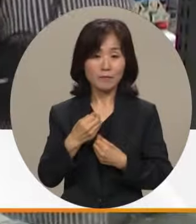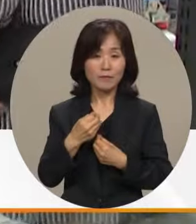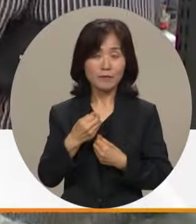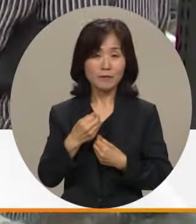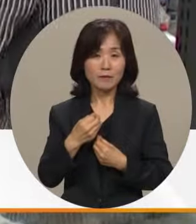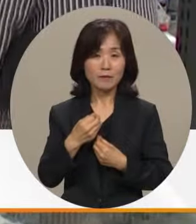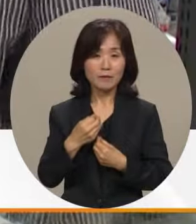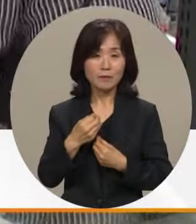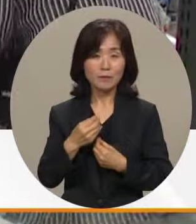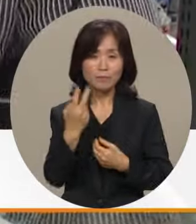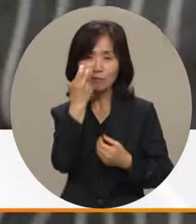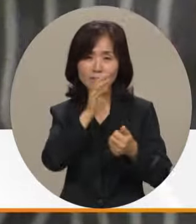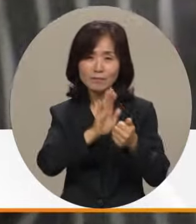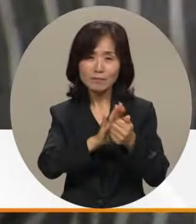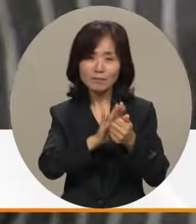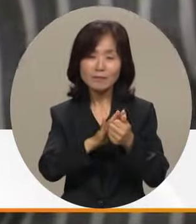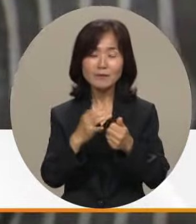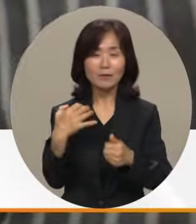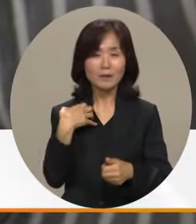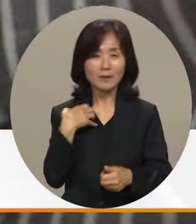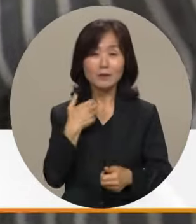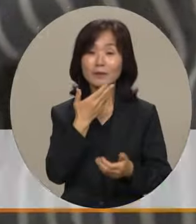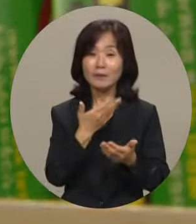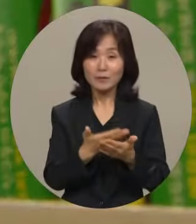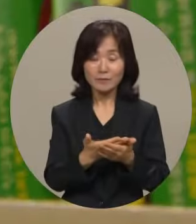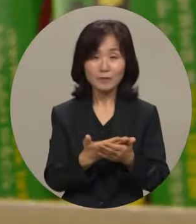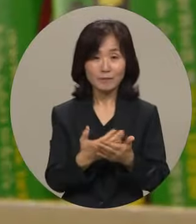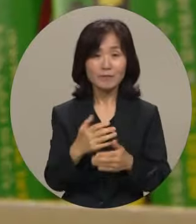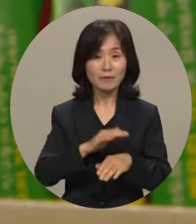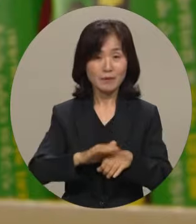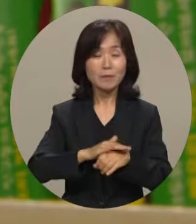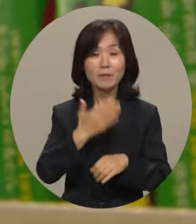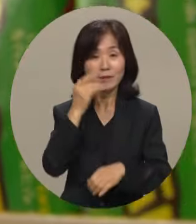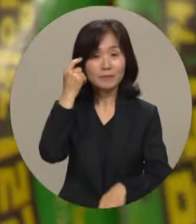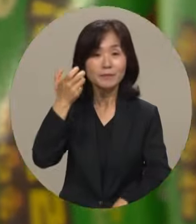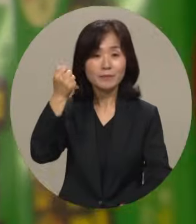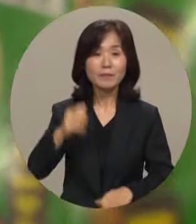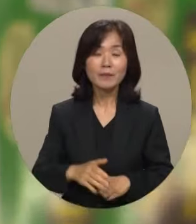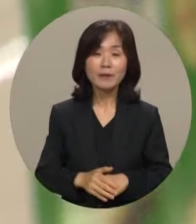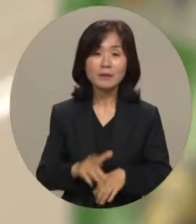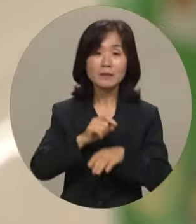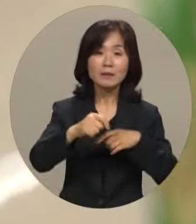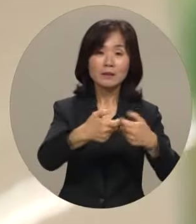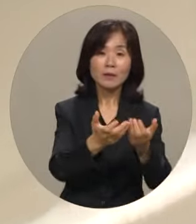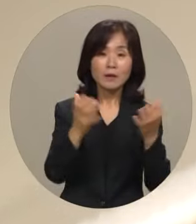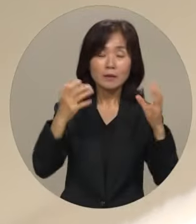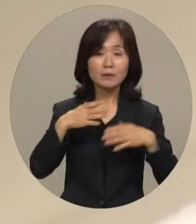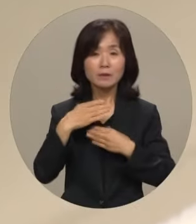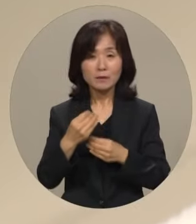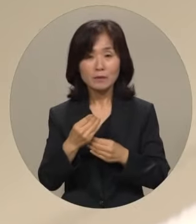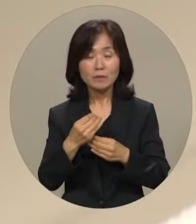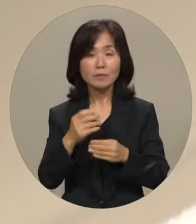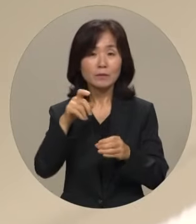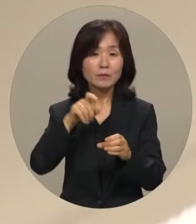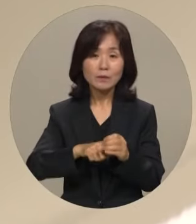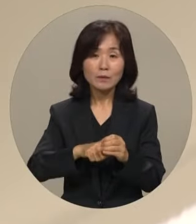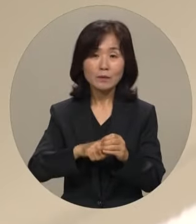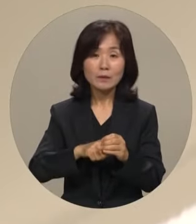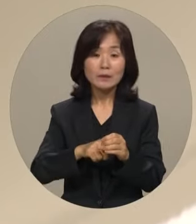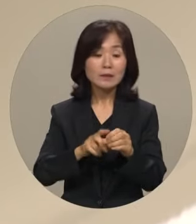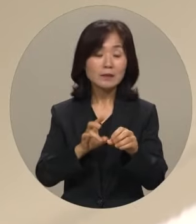좀 기능을 잘할수 있지 않을까라는 생각을 했고 지자체들도 아동 안전을 위한 지역 내 거점으로 편의점을